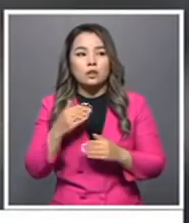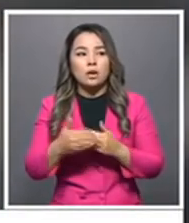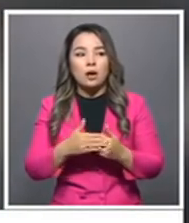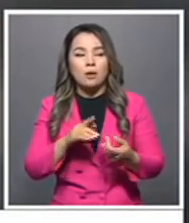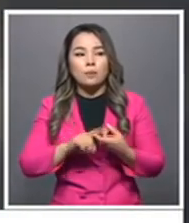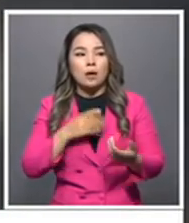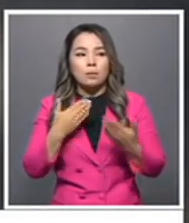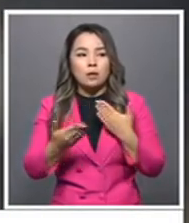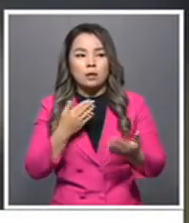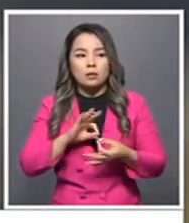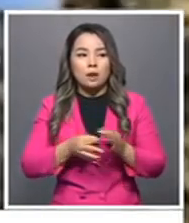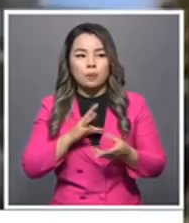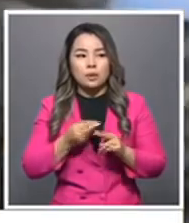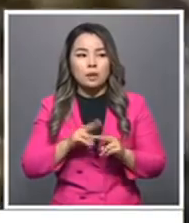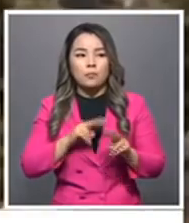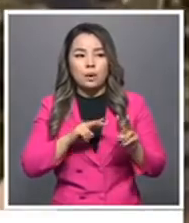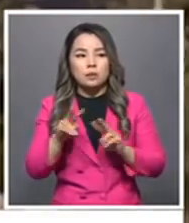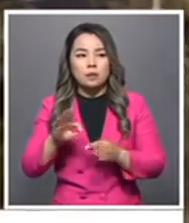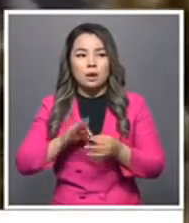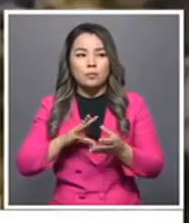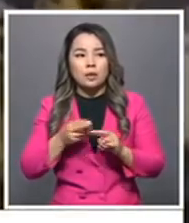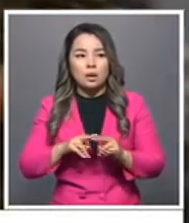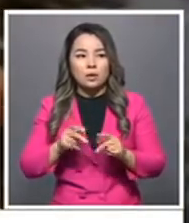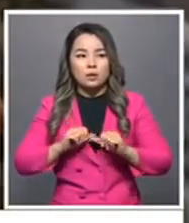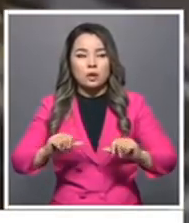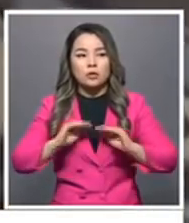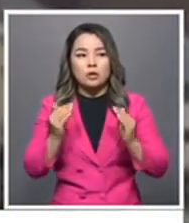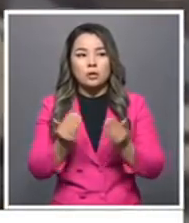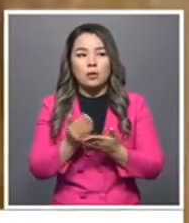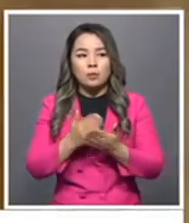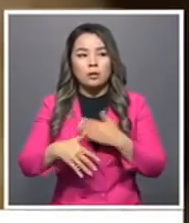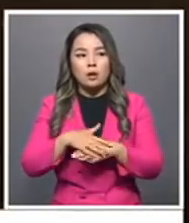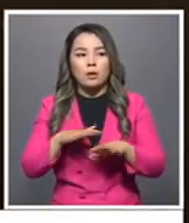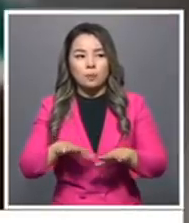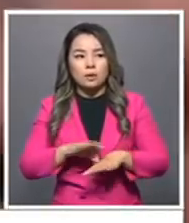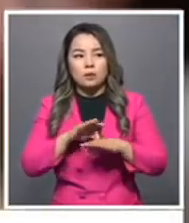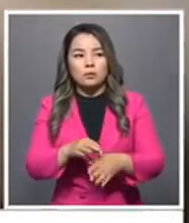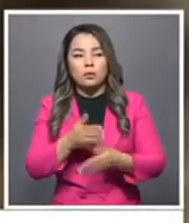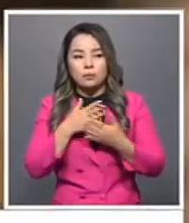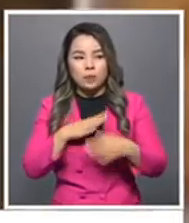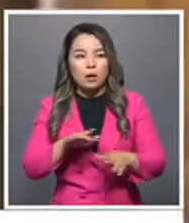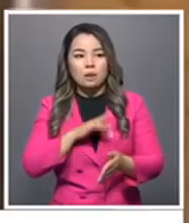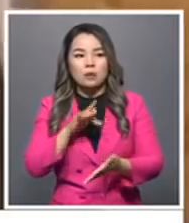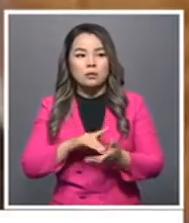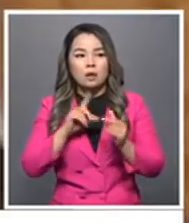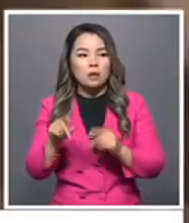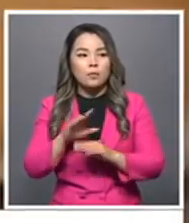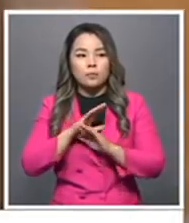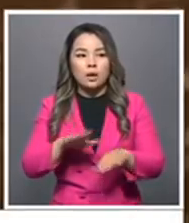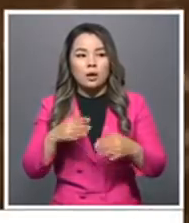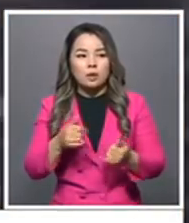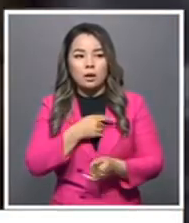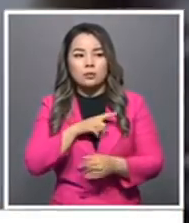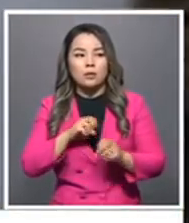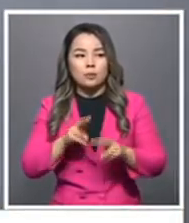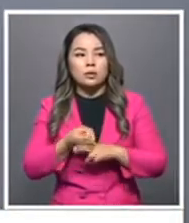байланыста болғандар. Сондықтан бақылауға алынып, көпшілік жиналатын жерлерге жіберілмеген. Қалаға шықпаған. Қазір науқастар Жітіқара қалалық